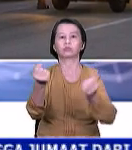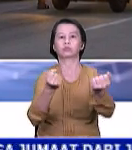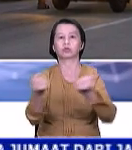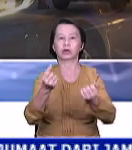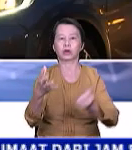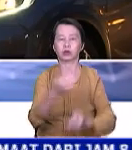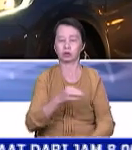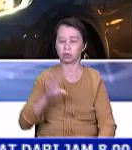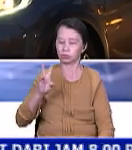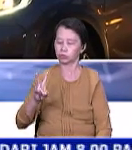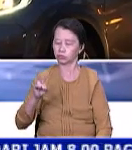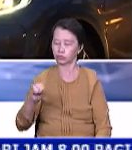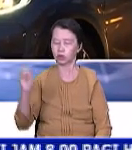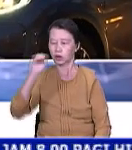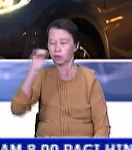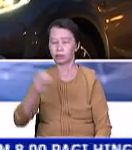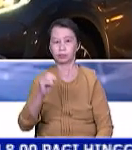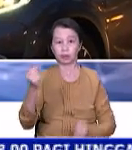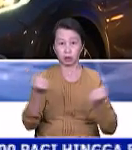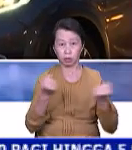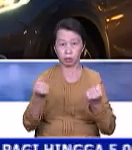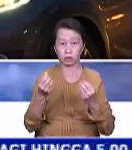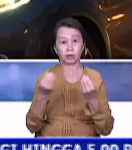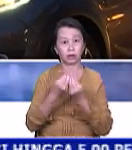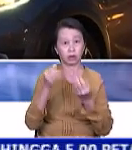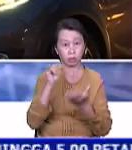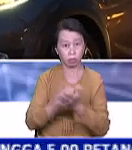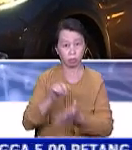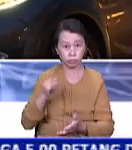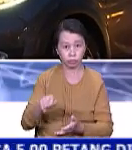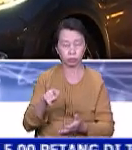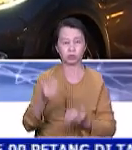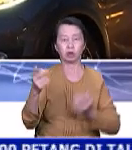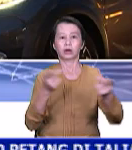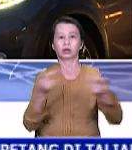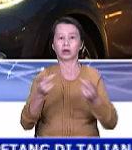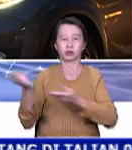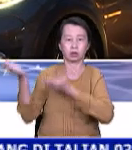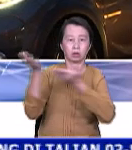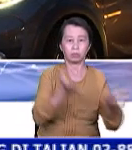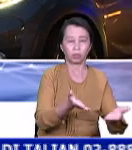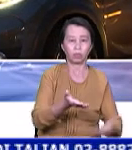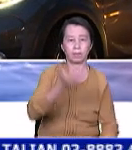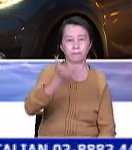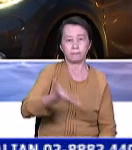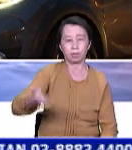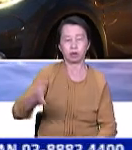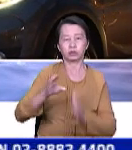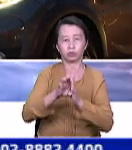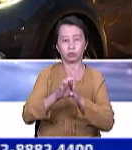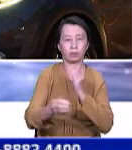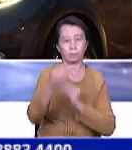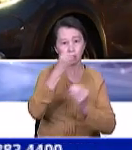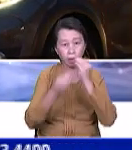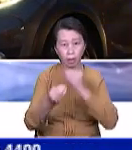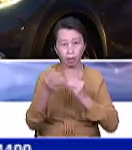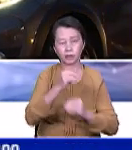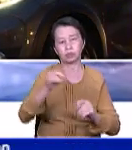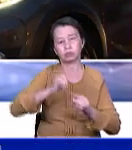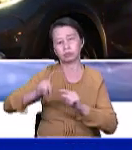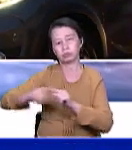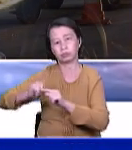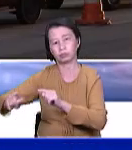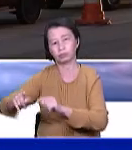dan 70% daripada jumlah tersebut adalah kenderaan yang membawa barang keperluan seperti makanan dan